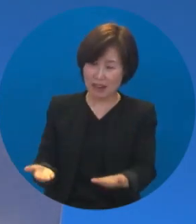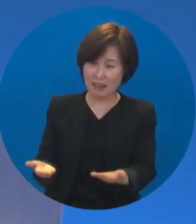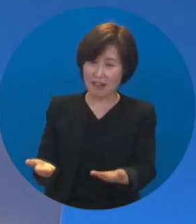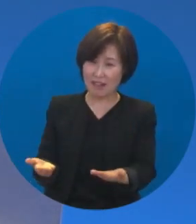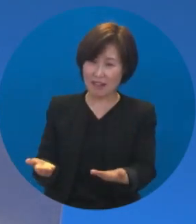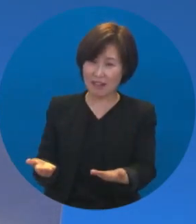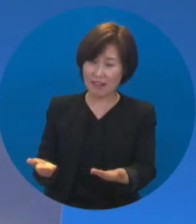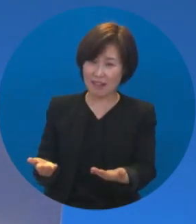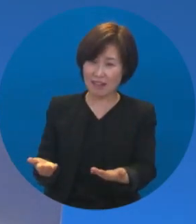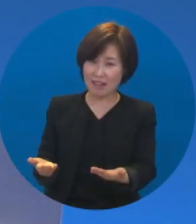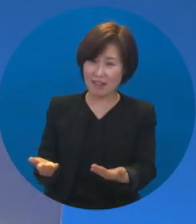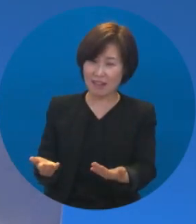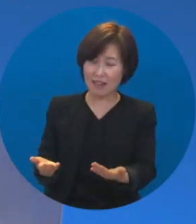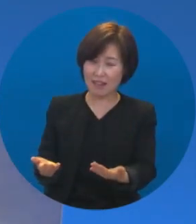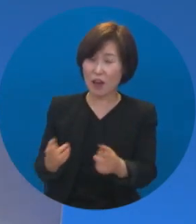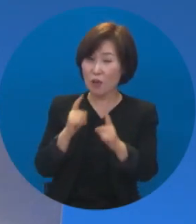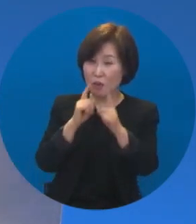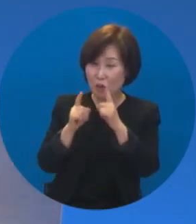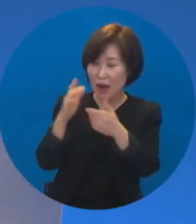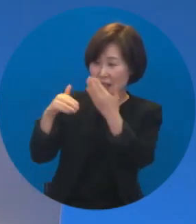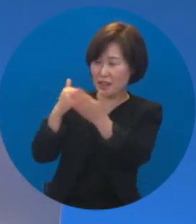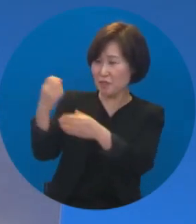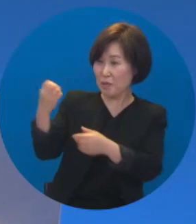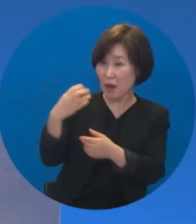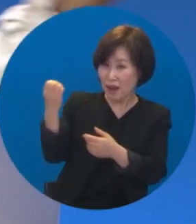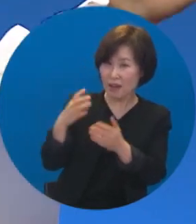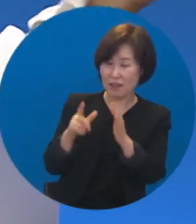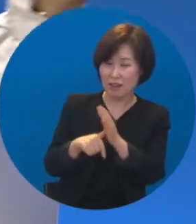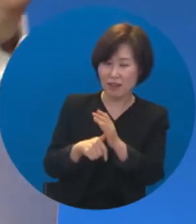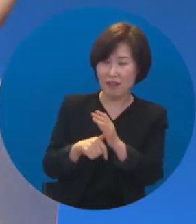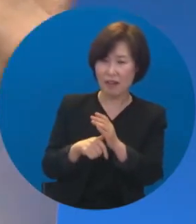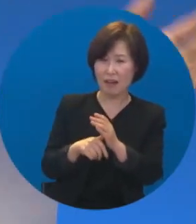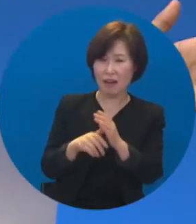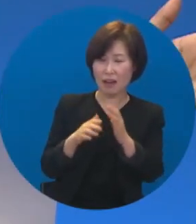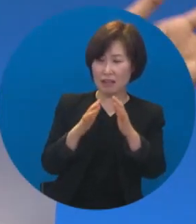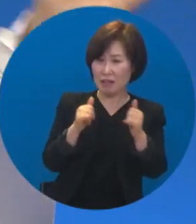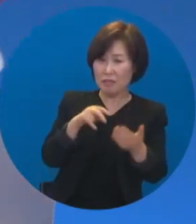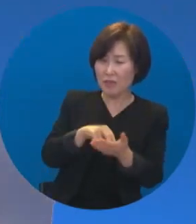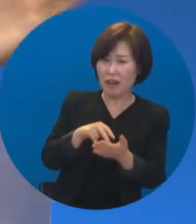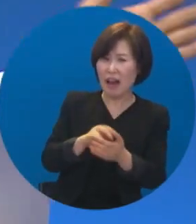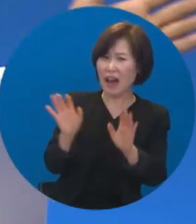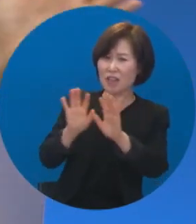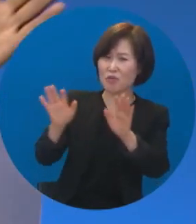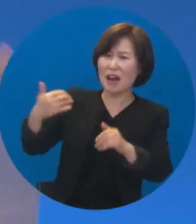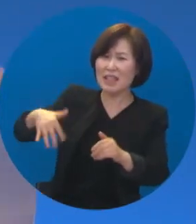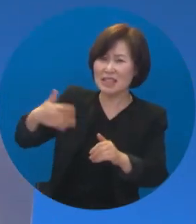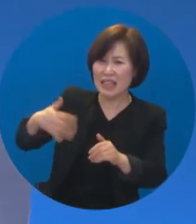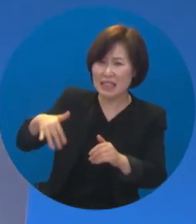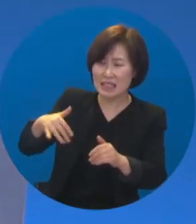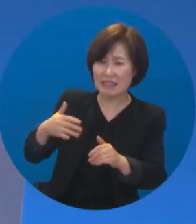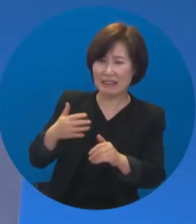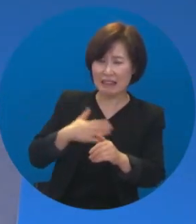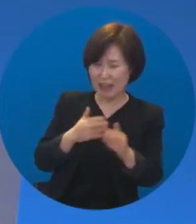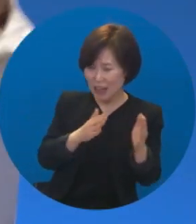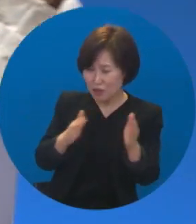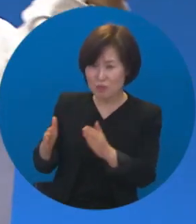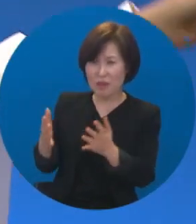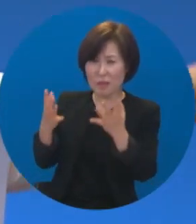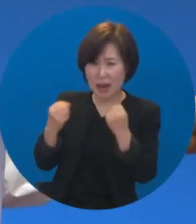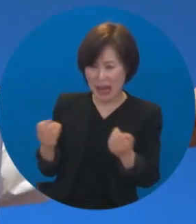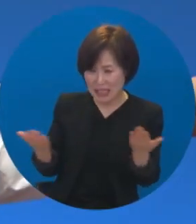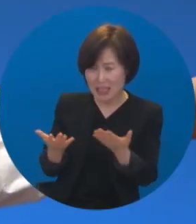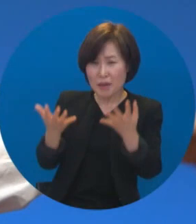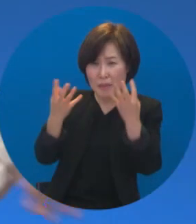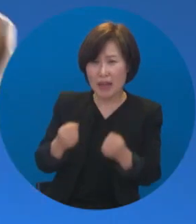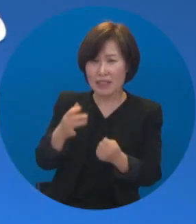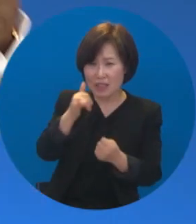그럴 때 사람이 아니요 주님, 제가 아직 주님의 나라를 위해서 할 일이 이렇게나 많습니다. 제가 준비하고 있는 프로젝트가 이렇게 많고요. 우리 아이들은 아직